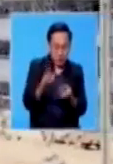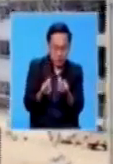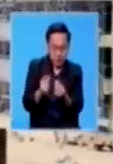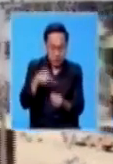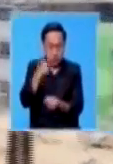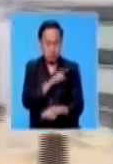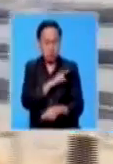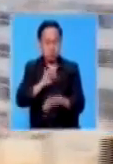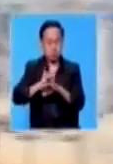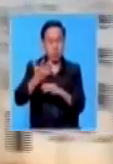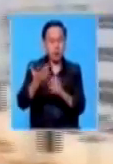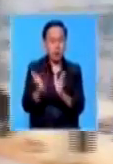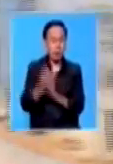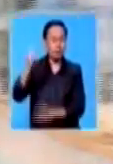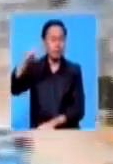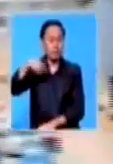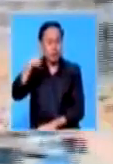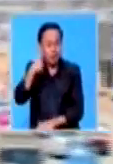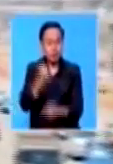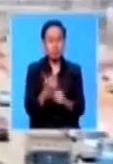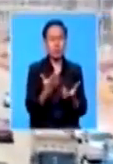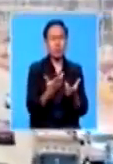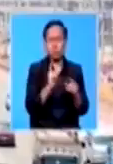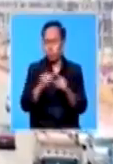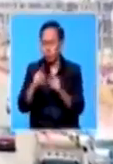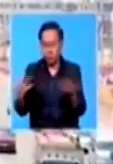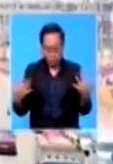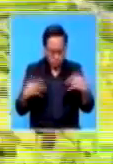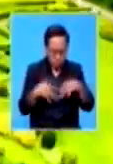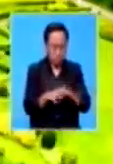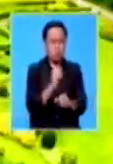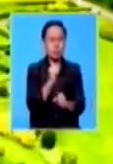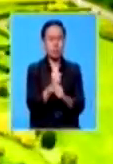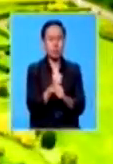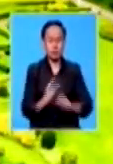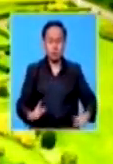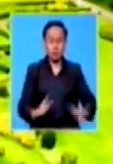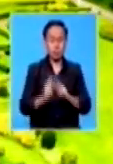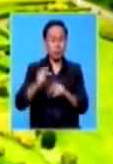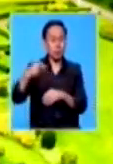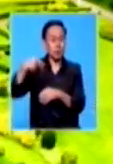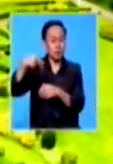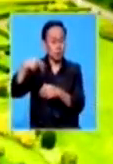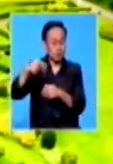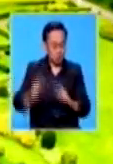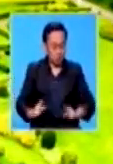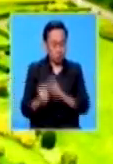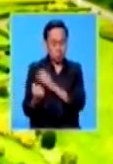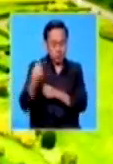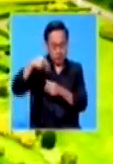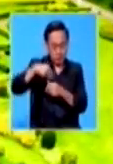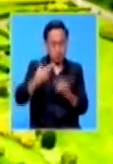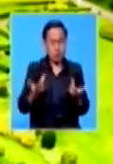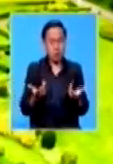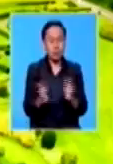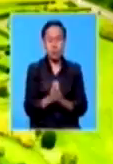นะแล้วก็ไปตามเรื่องไฟฟ้านะมันพลังงานตามไปหมดอ่ะงานเดียวนะมันไปตั้งหลายกระทรวงเพราะนั้